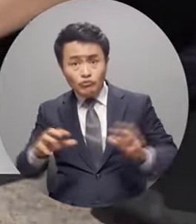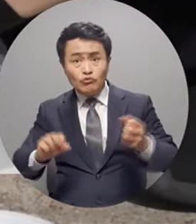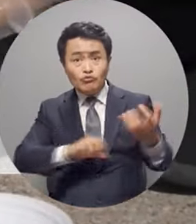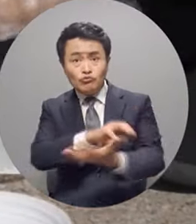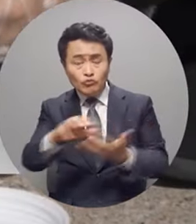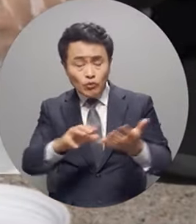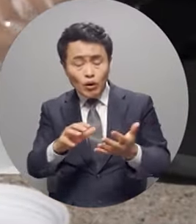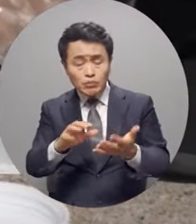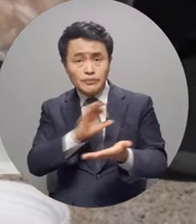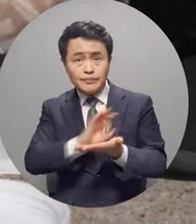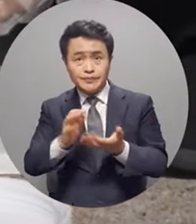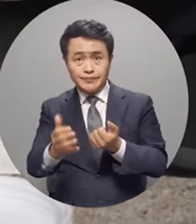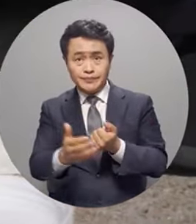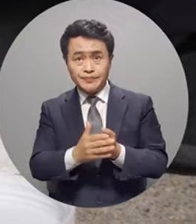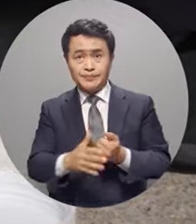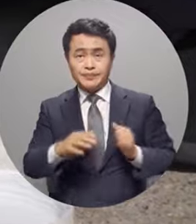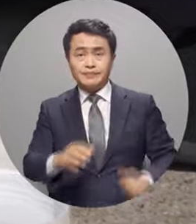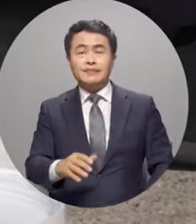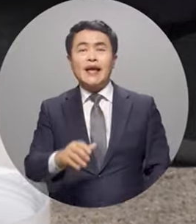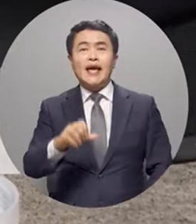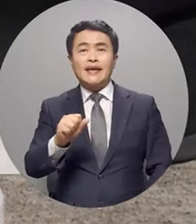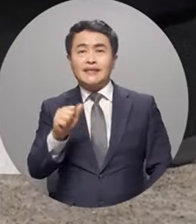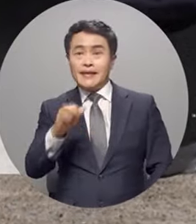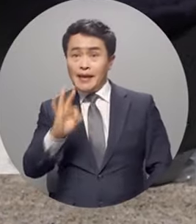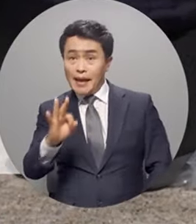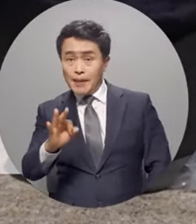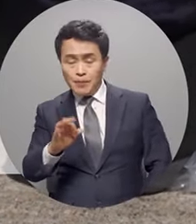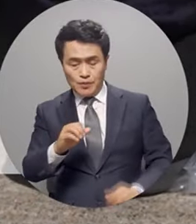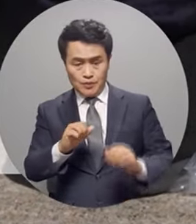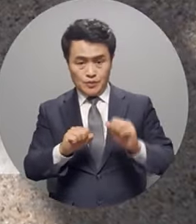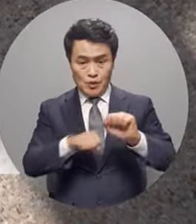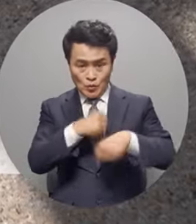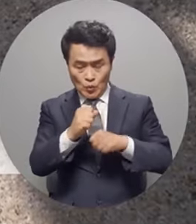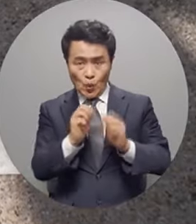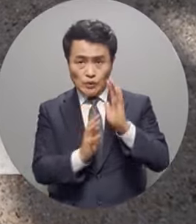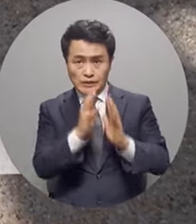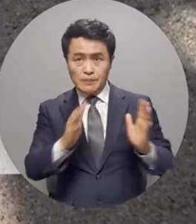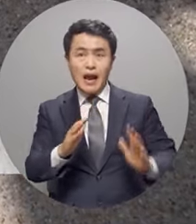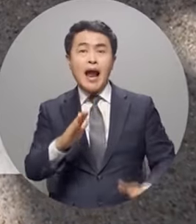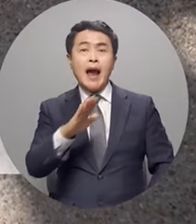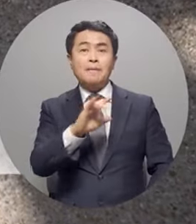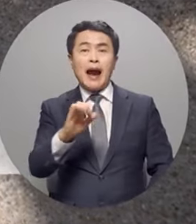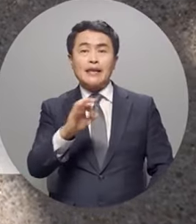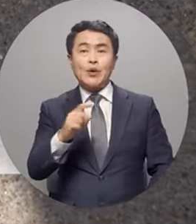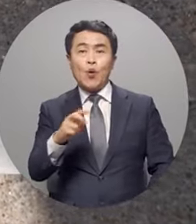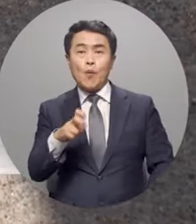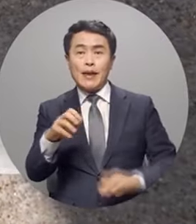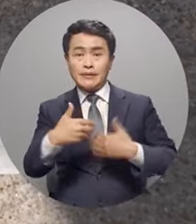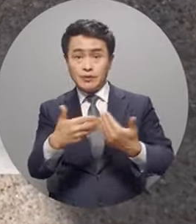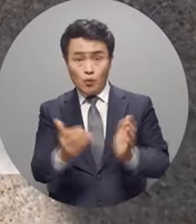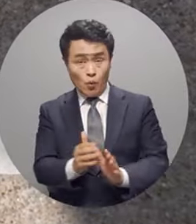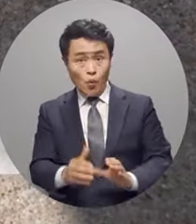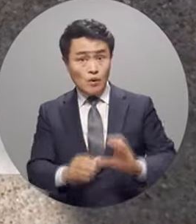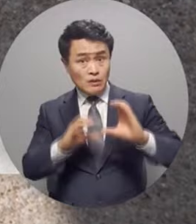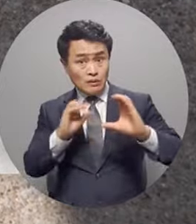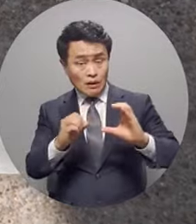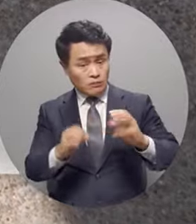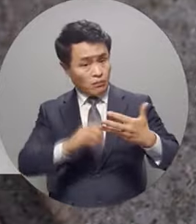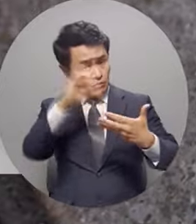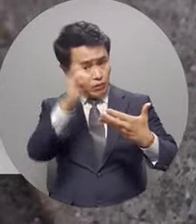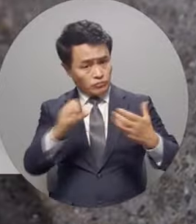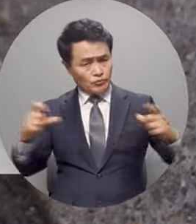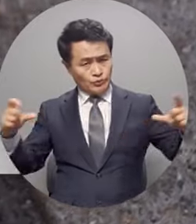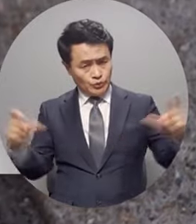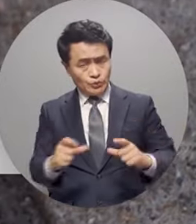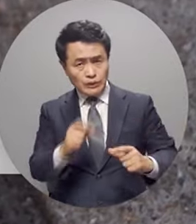사용하기 시작했습니다 프는 동식물에서 나온 바이오매스 등을 활용해 탄소배출량을 80% 저감하는